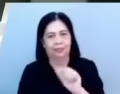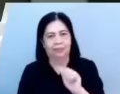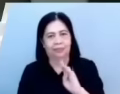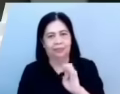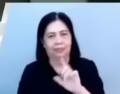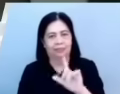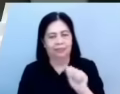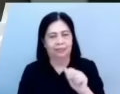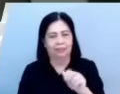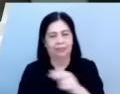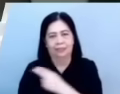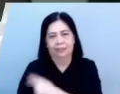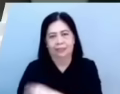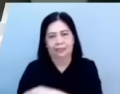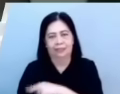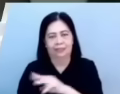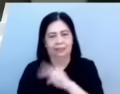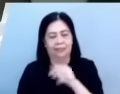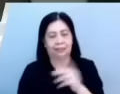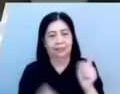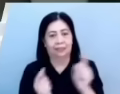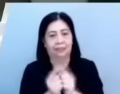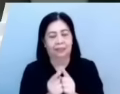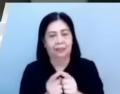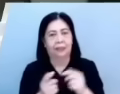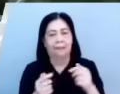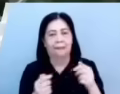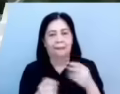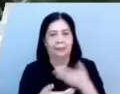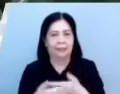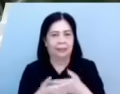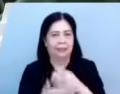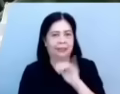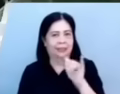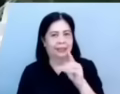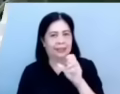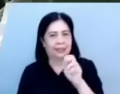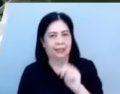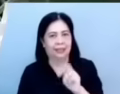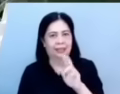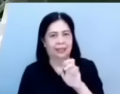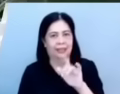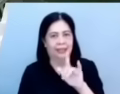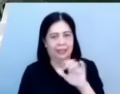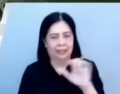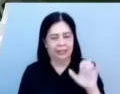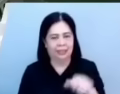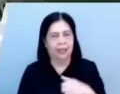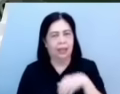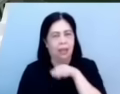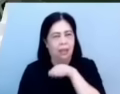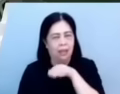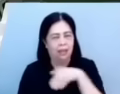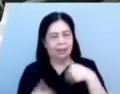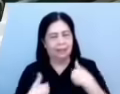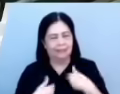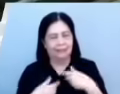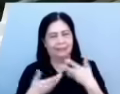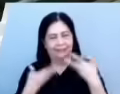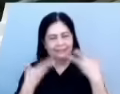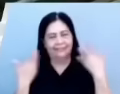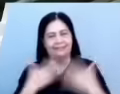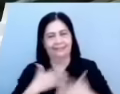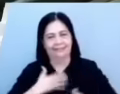Maynila. Meet baby Jaden Rayleigh. Pagod man sa panganganak, bakas ang saya ng inang si Ronaline